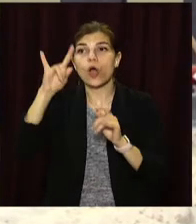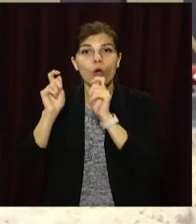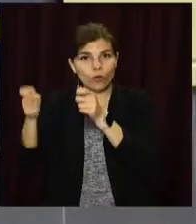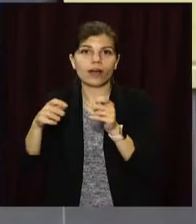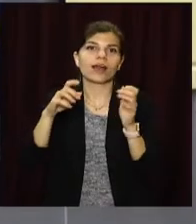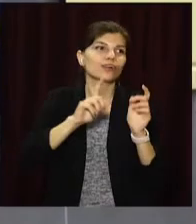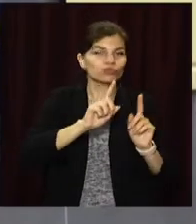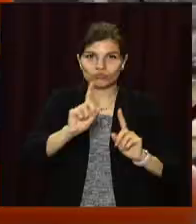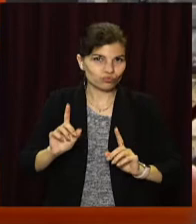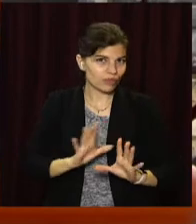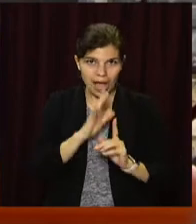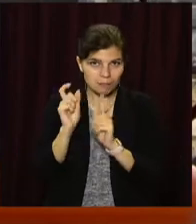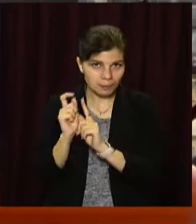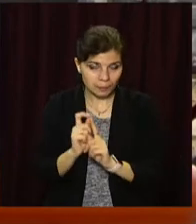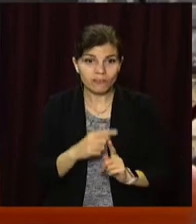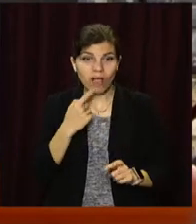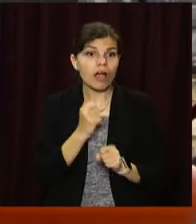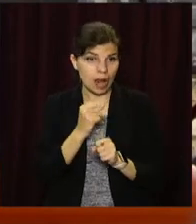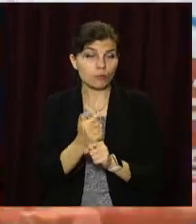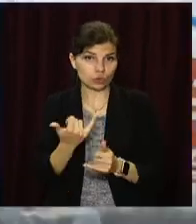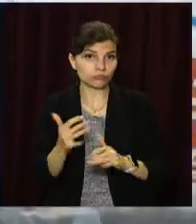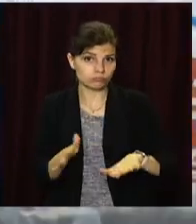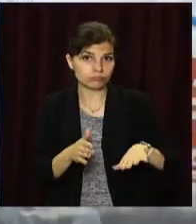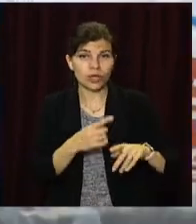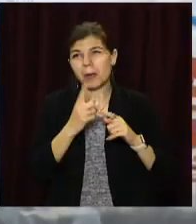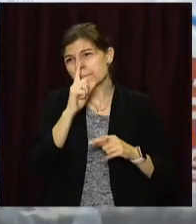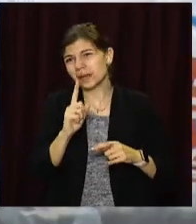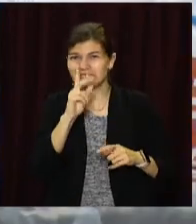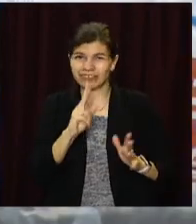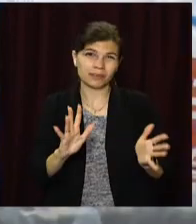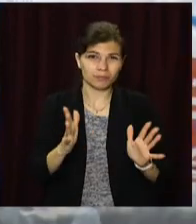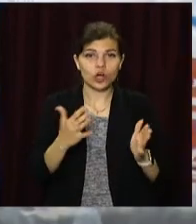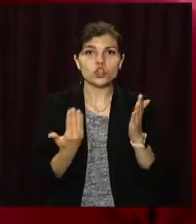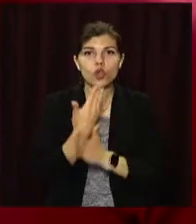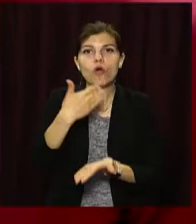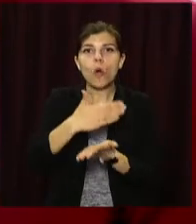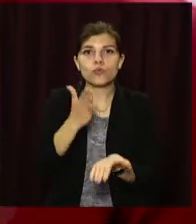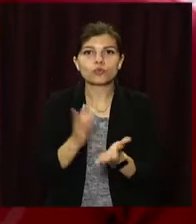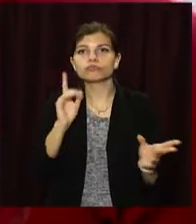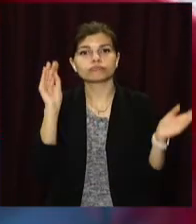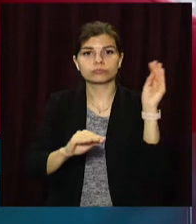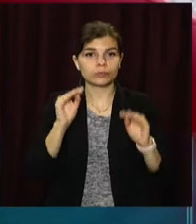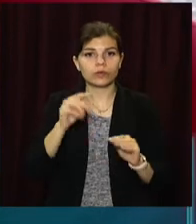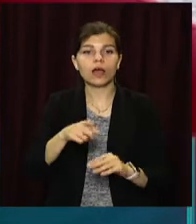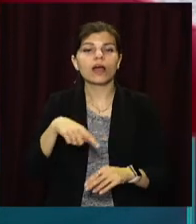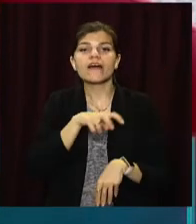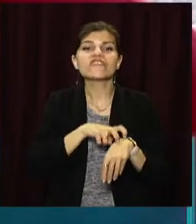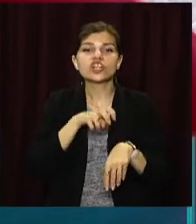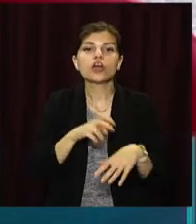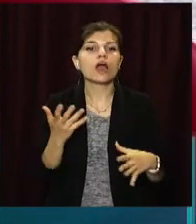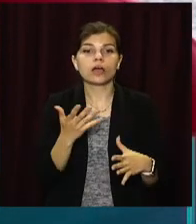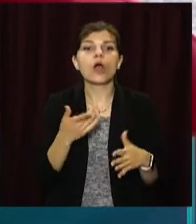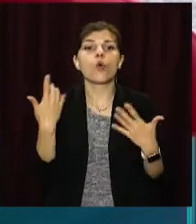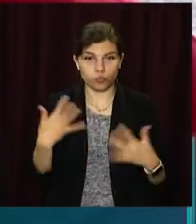покрівлю. Зараз роботи повністю ведуться. Через місяць-два ми вже закупимо нове обладнання. Штат врачів, які будуть тут працювати,